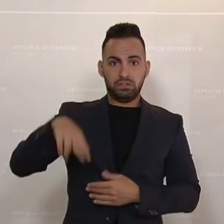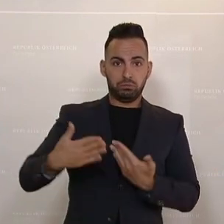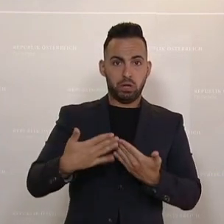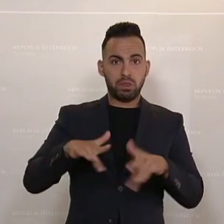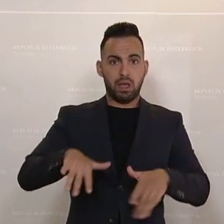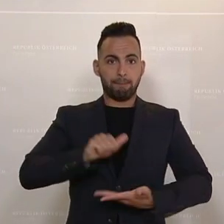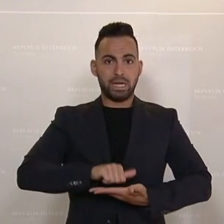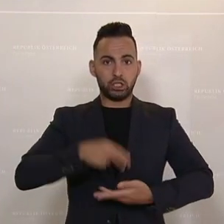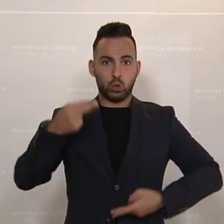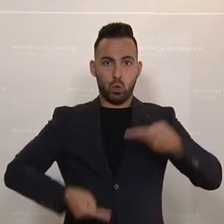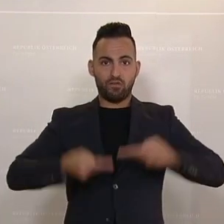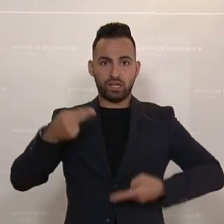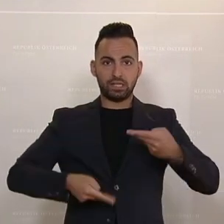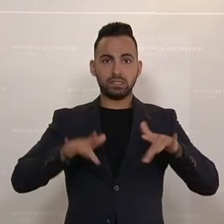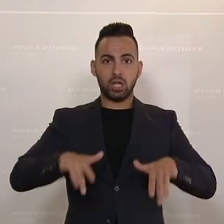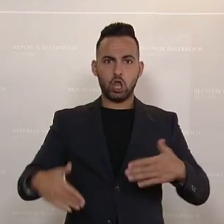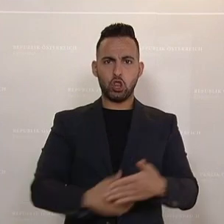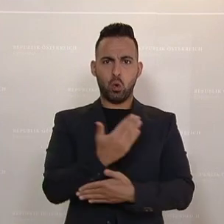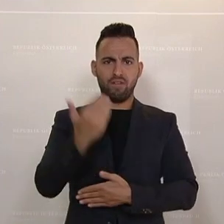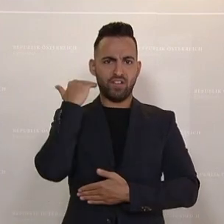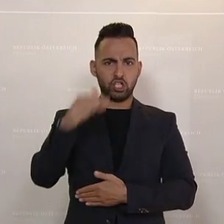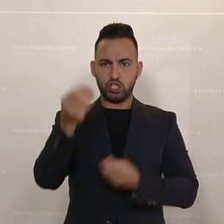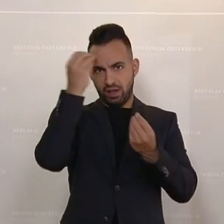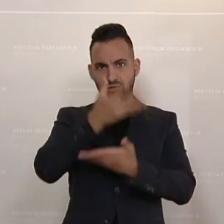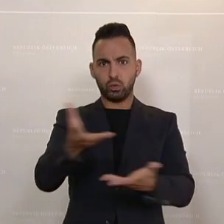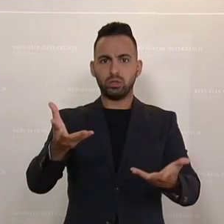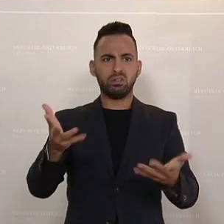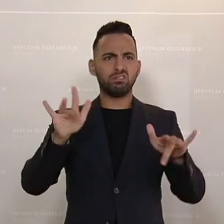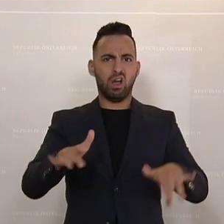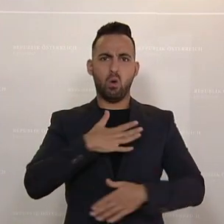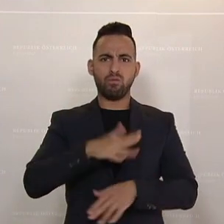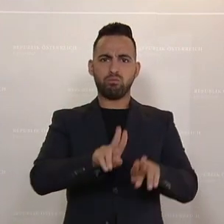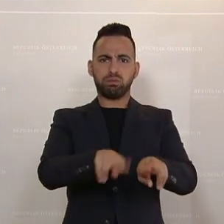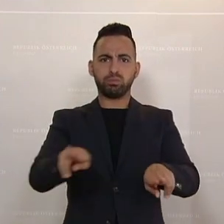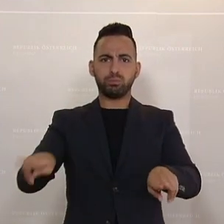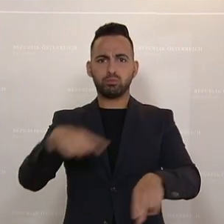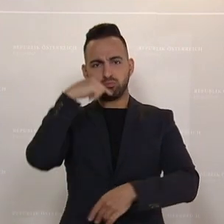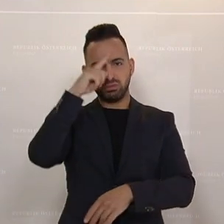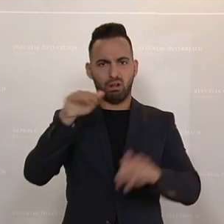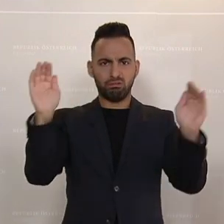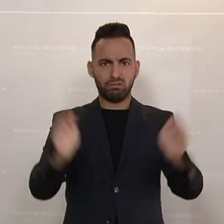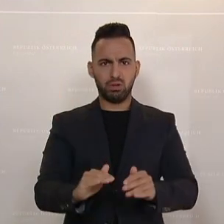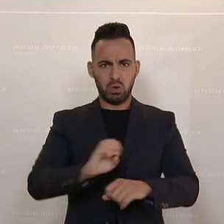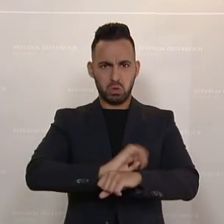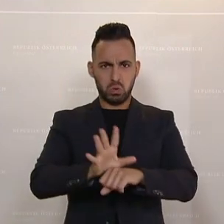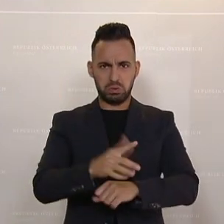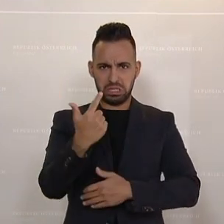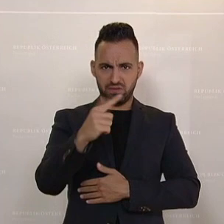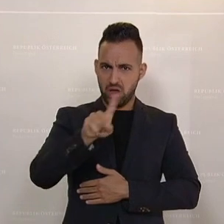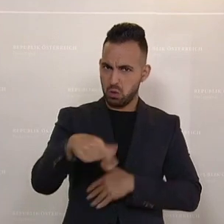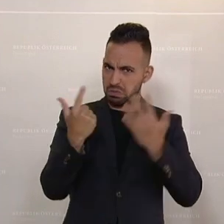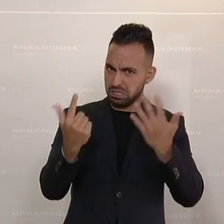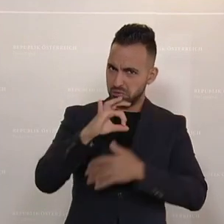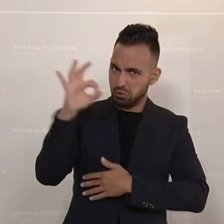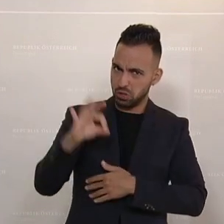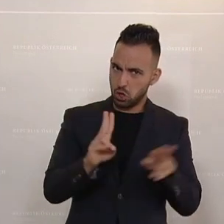eine Pressekonferenz, in der neue Verschärfungen ankündigt bei einer Belegungsquote in den Spitälern mit Covid-Patienten von